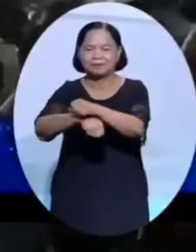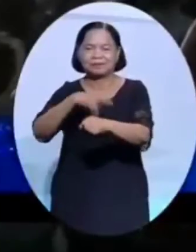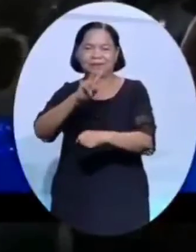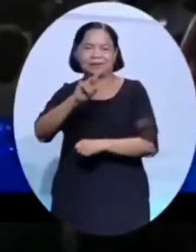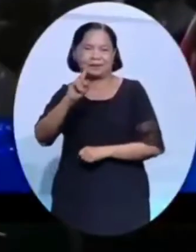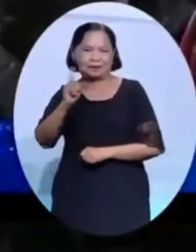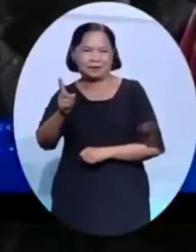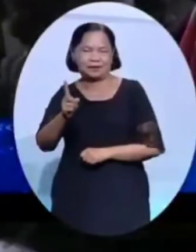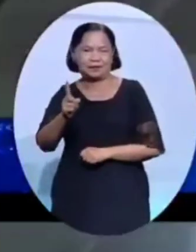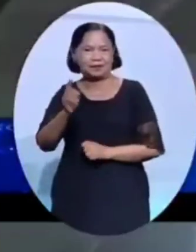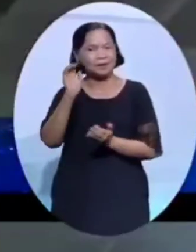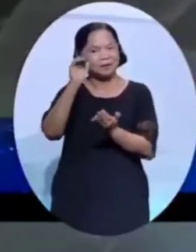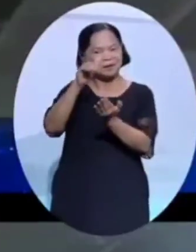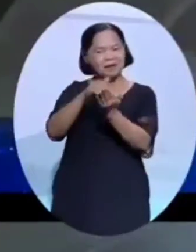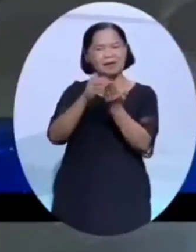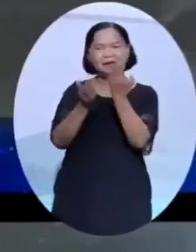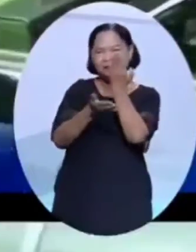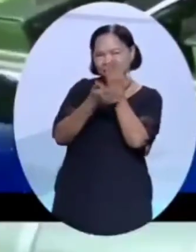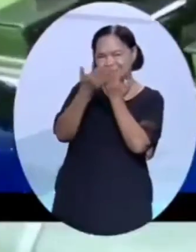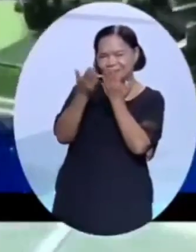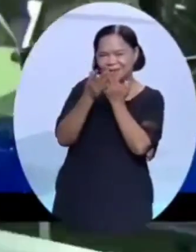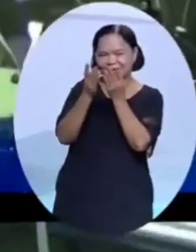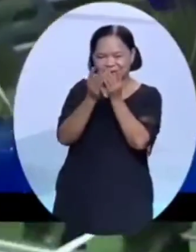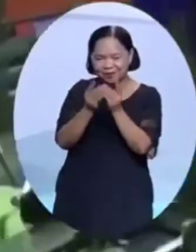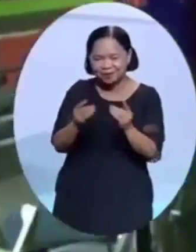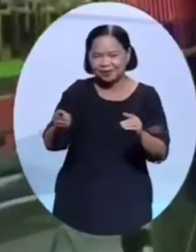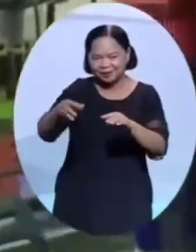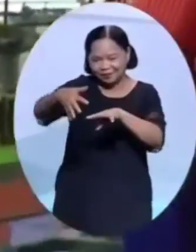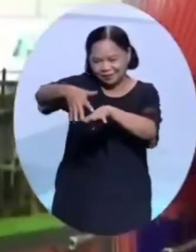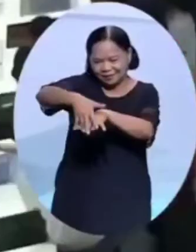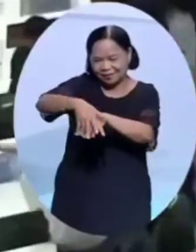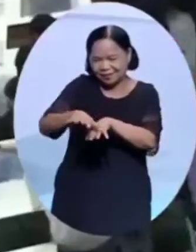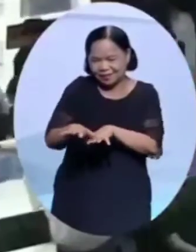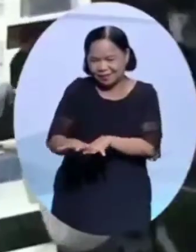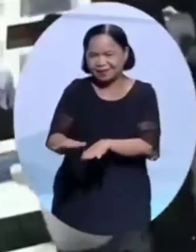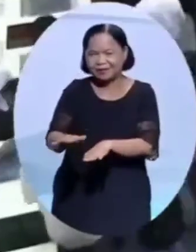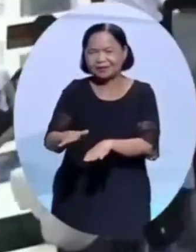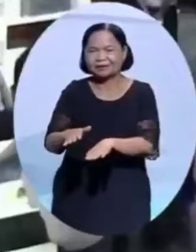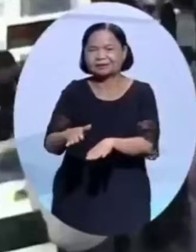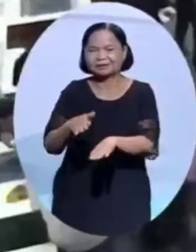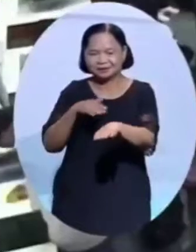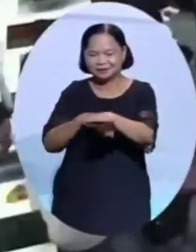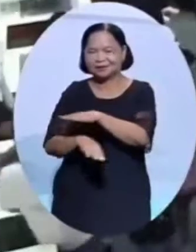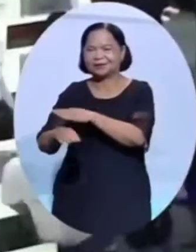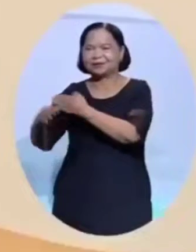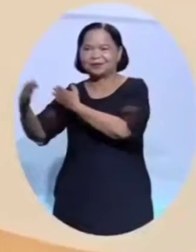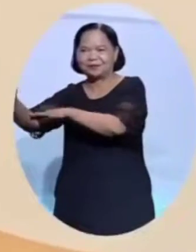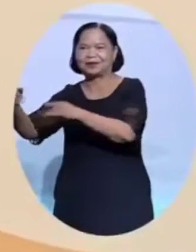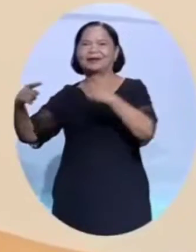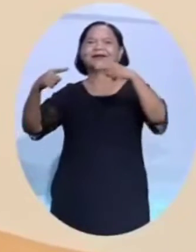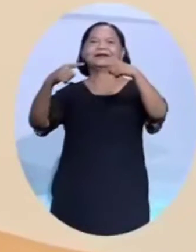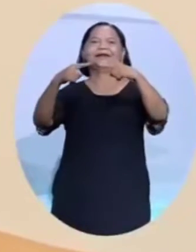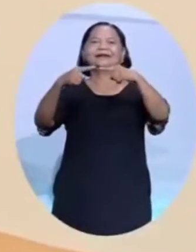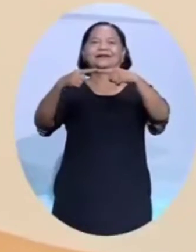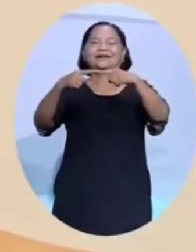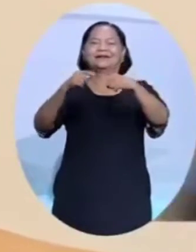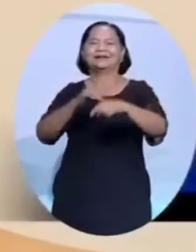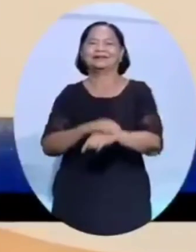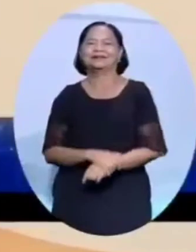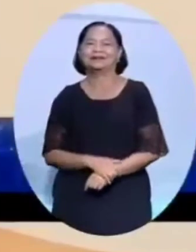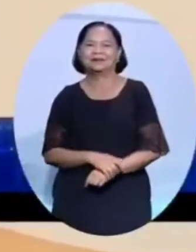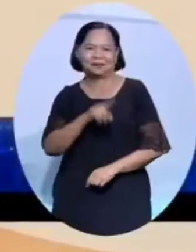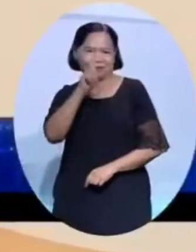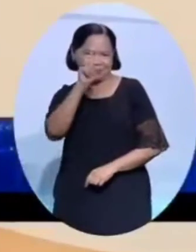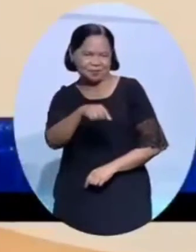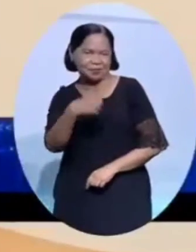2019 là cơ hội thuận lợi để các doanh nghiệp lĩnh vực dệt may sản xuất kinh doanh trong và ngoài nước gặp gỡ đối tác thì là này có